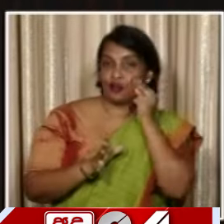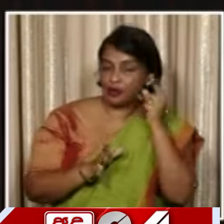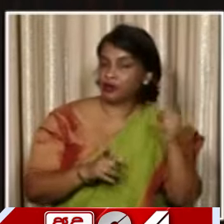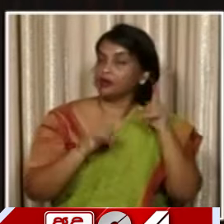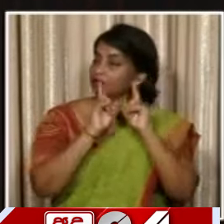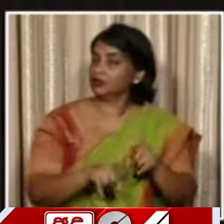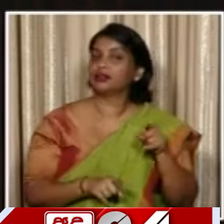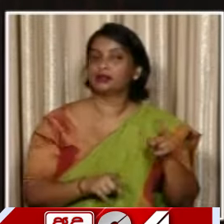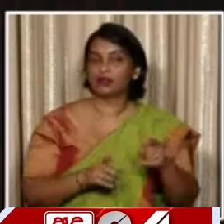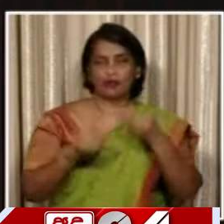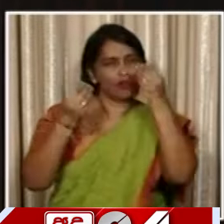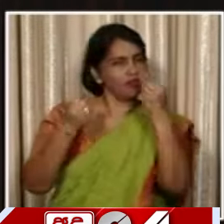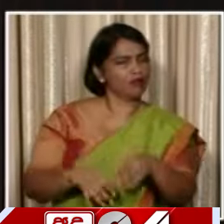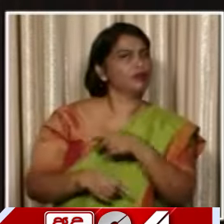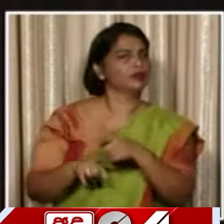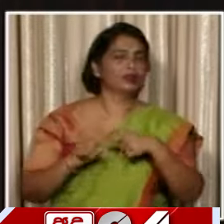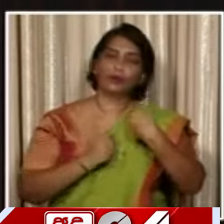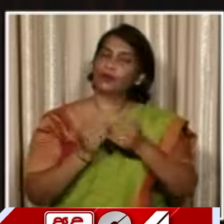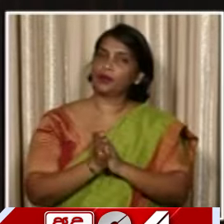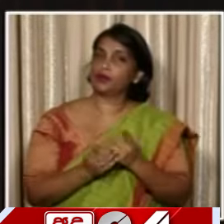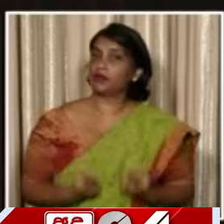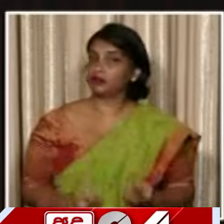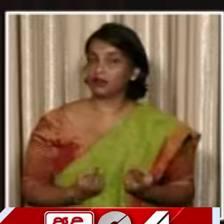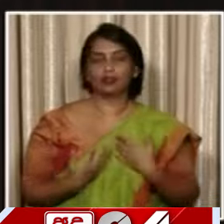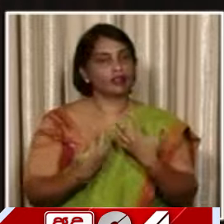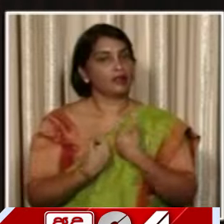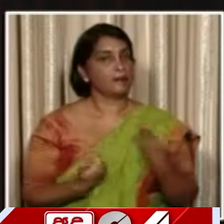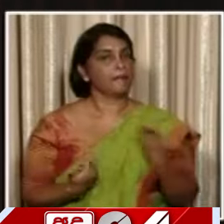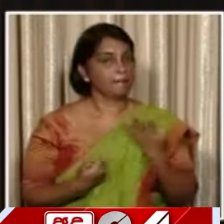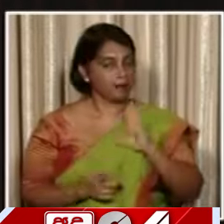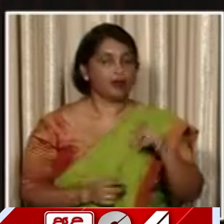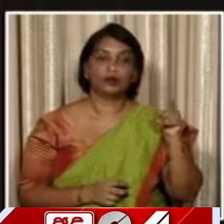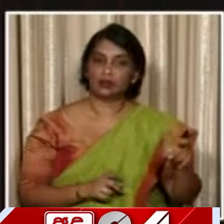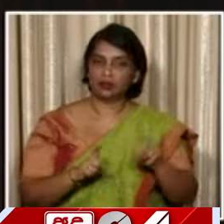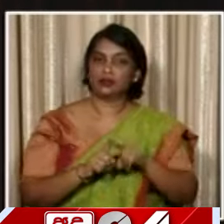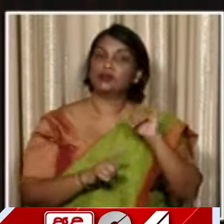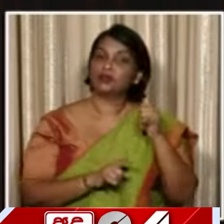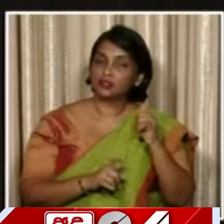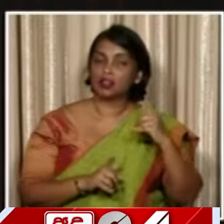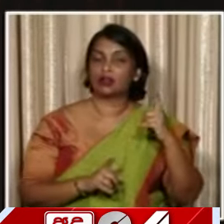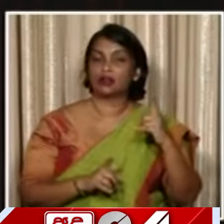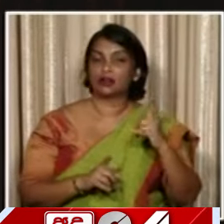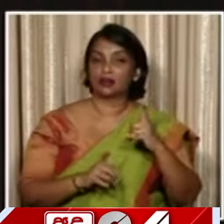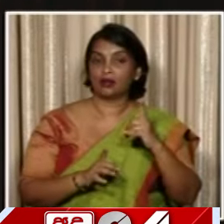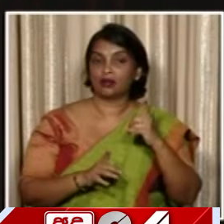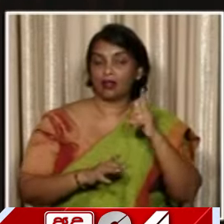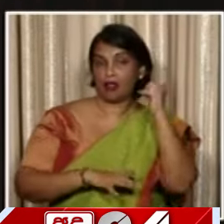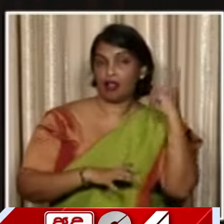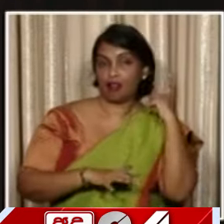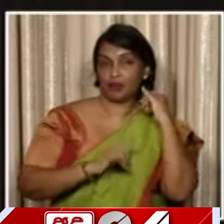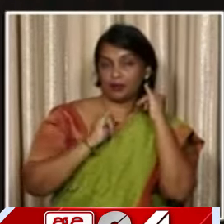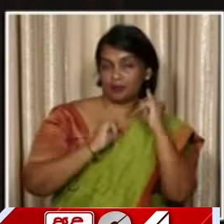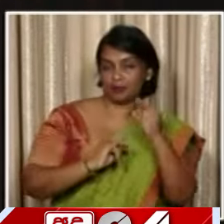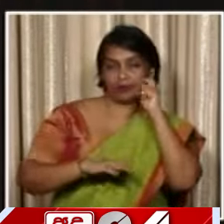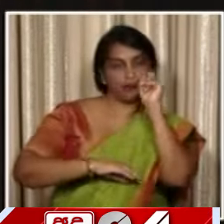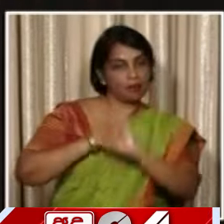මේක අරාජික කරලා තමන්ගේ අවශ්‍යතාව ඉෂ්ට කර ගන්න බැරි වුණා. ඒ වගේම සමහර හමුදා කුප්‍රකට හමුදා